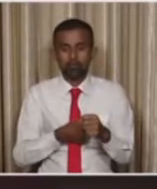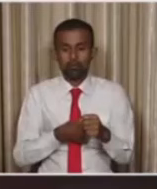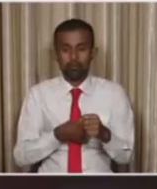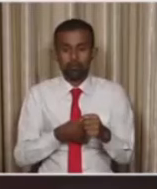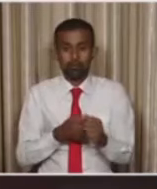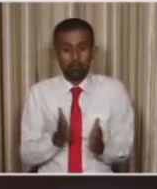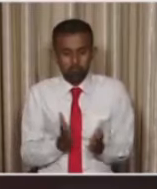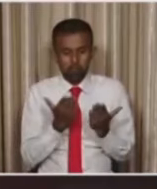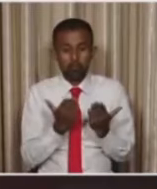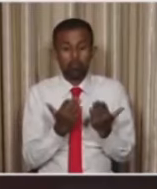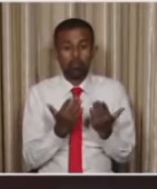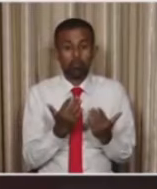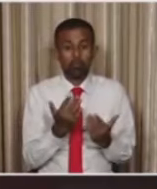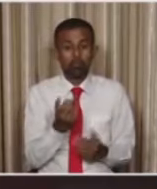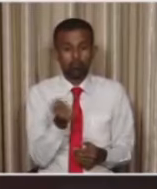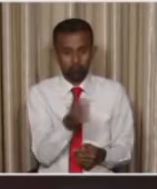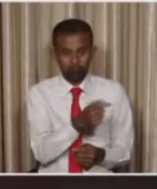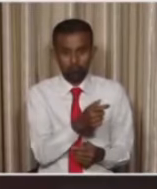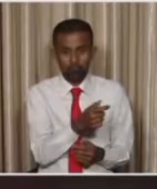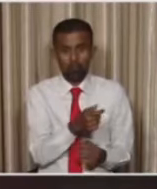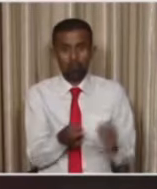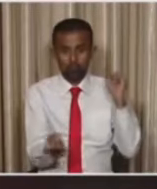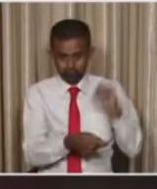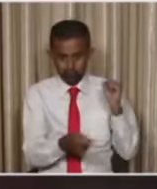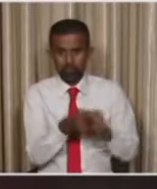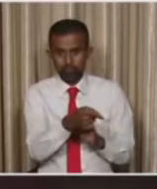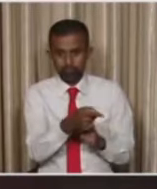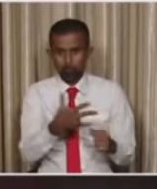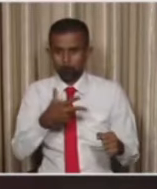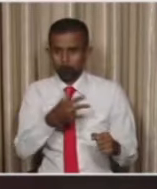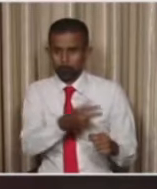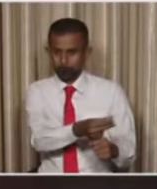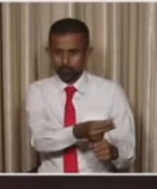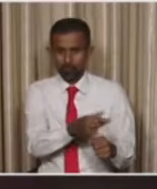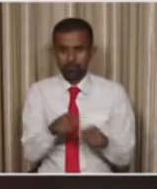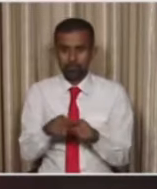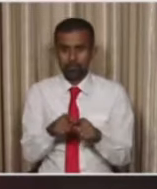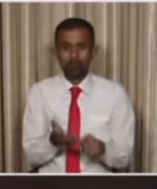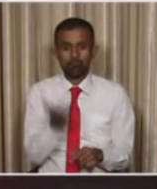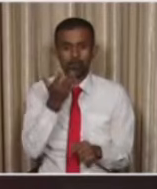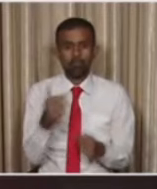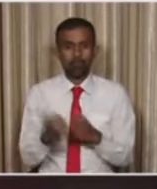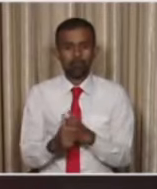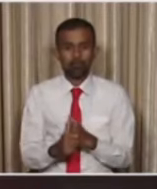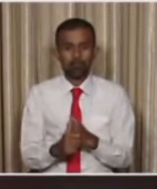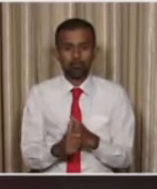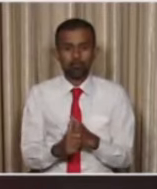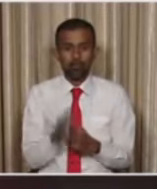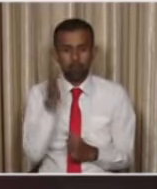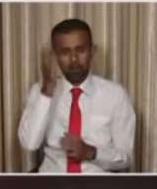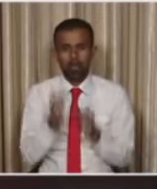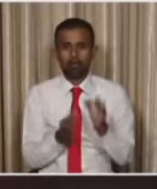අර පෝ දින්න තිබුණ ගෝයන් වලට මොකක් හරි මේ බූස්ට් එකක් ගහුවත් දැන් නැහැ. මොකක් හරි ඉන්ජෙක්ෂන් එකක්වත් වැඩි කරල් එහෙම එන්නේ. මොන පිස්සු